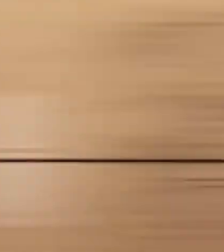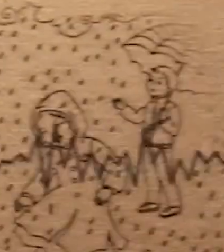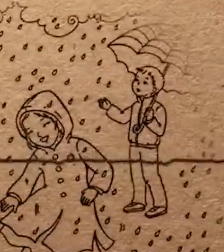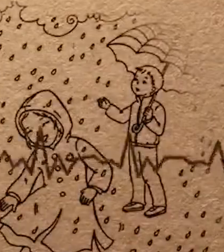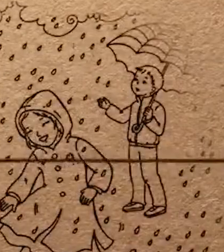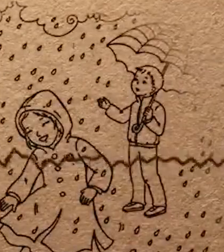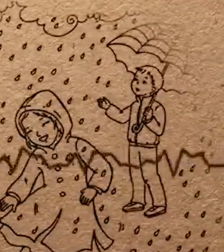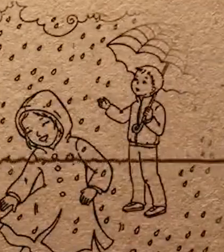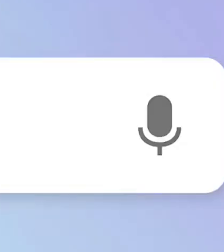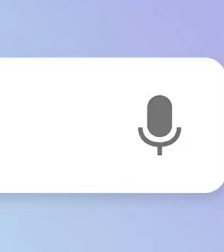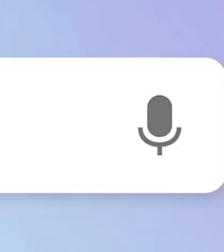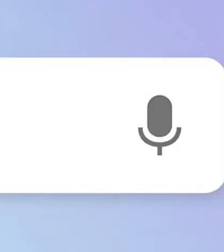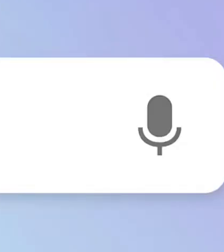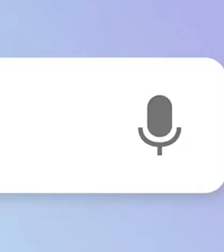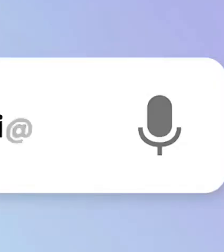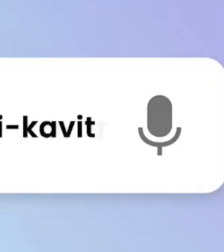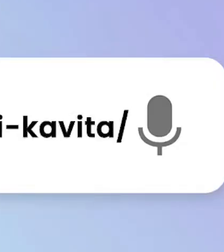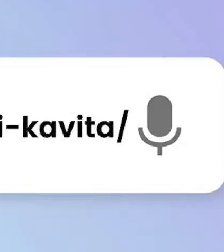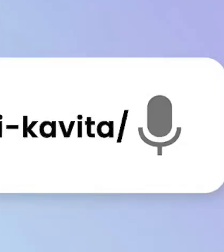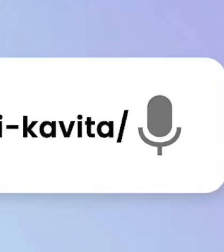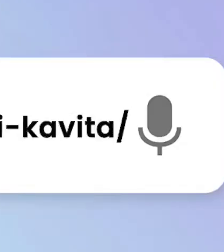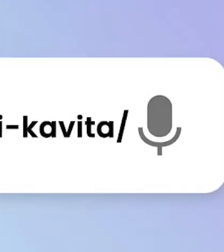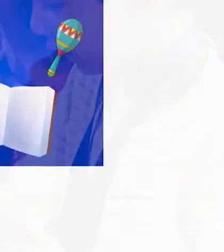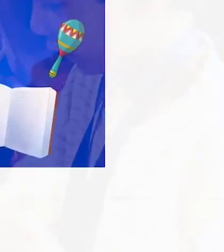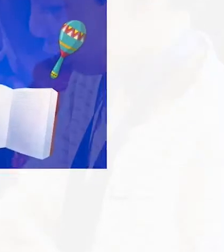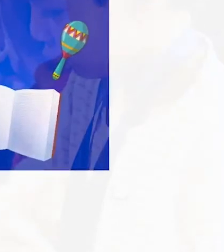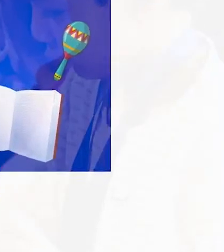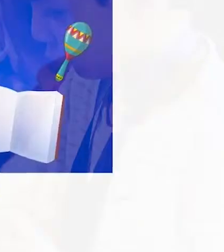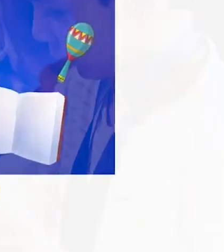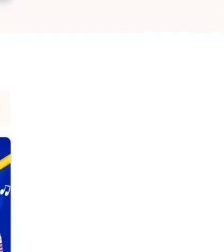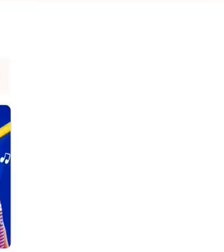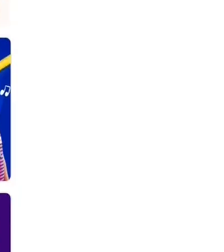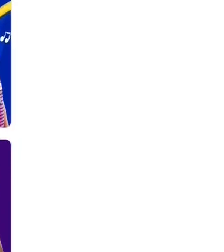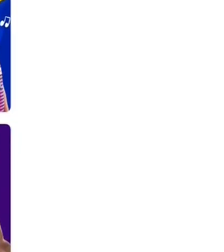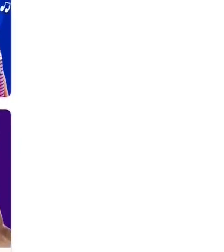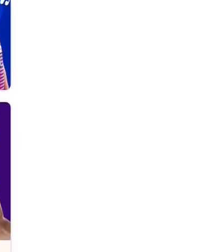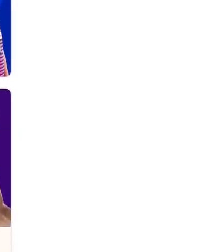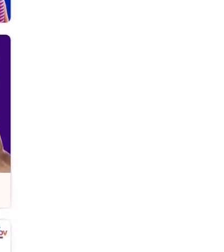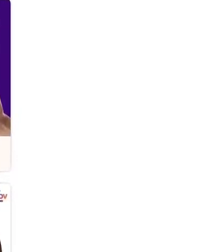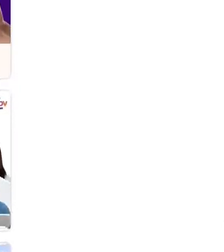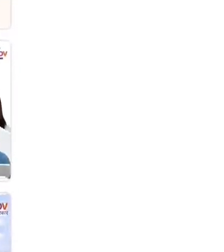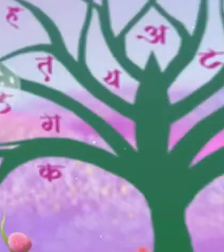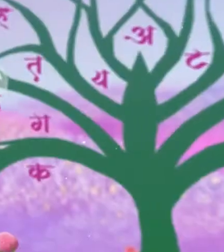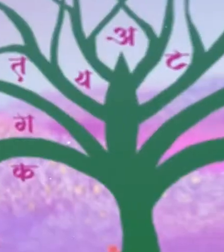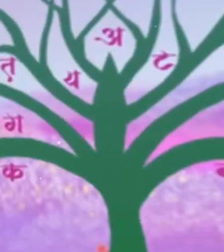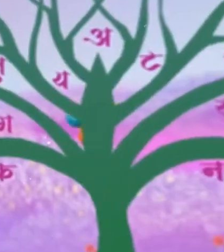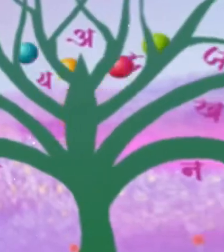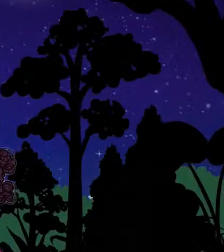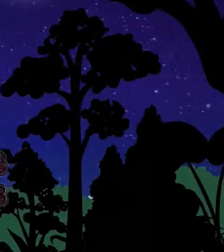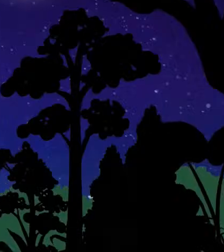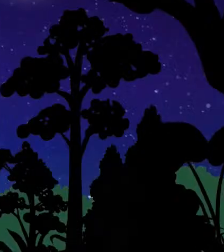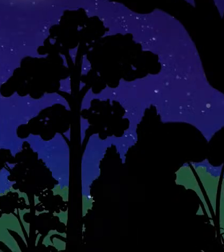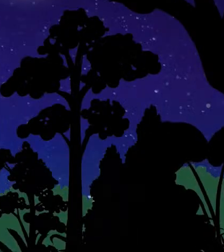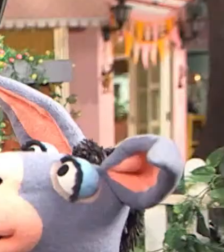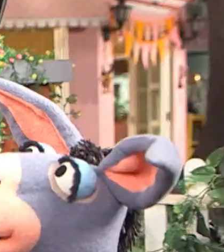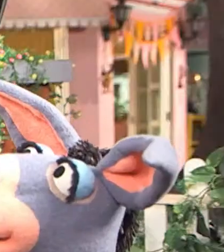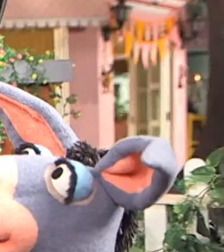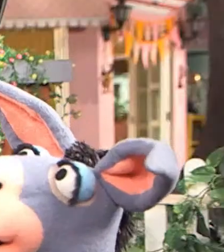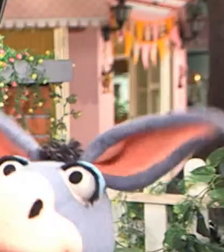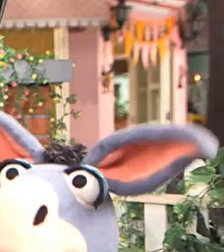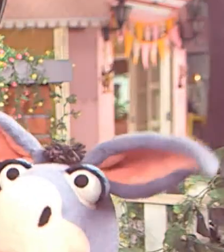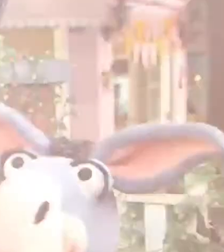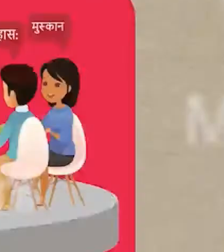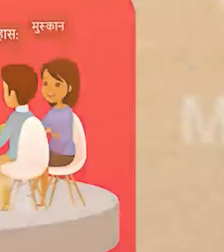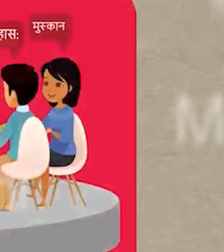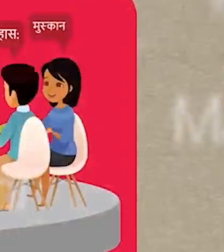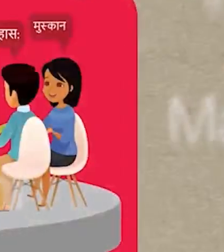और कविताएं भेजें। आप दिए गए लिंक पर अपनी रचनाएं अथवा किसी अन्य रचनाकार के गीत और कविताएं भेज